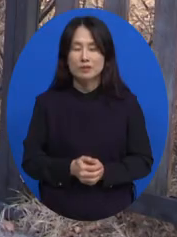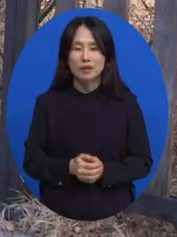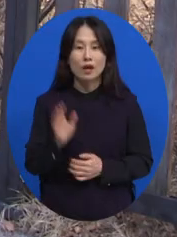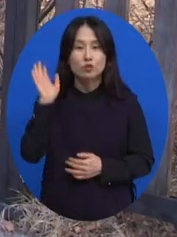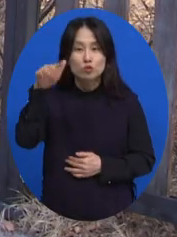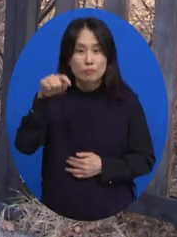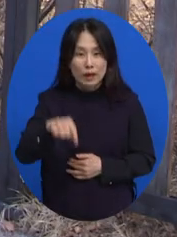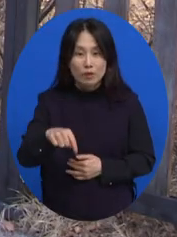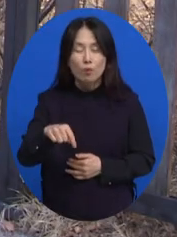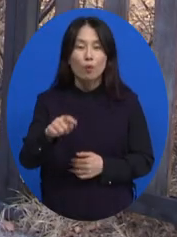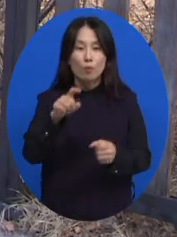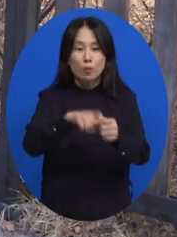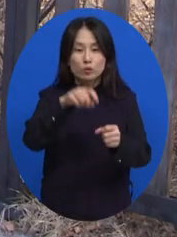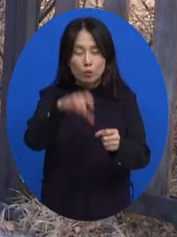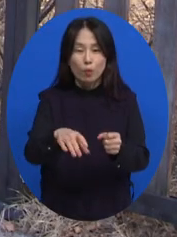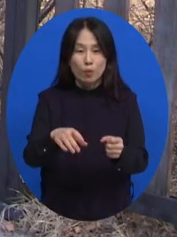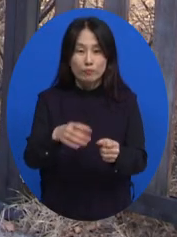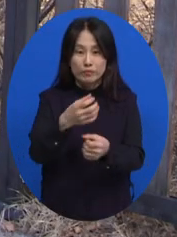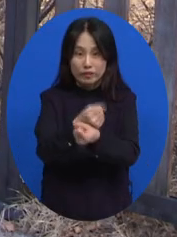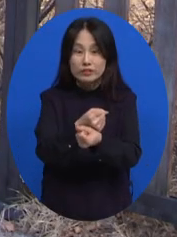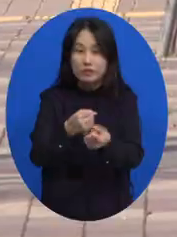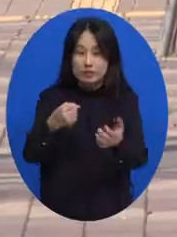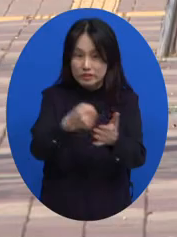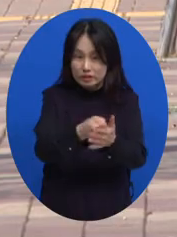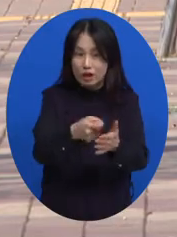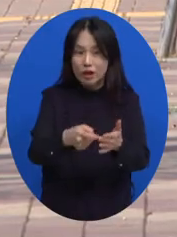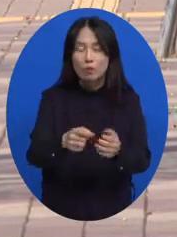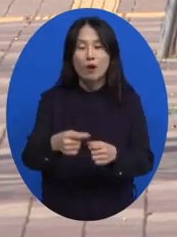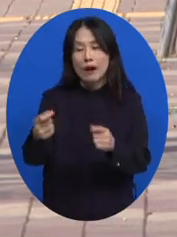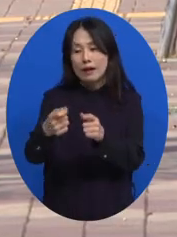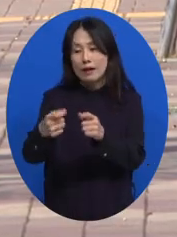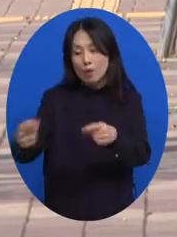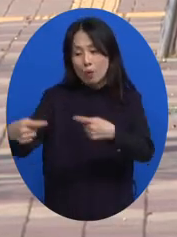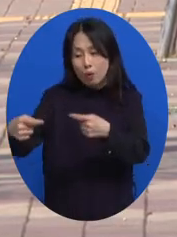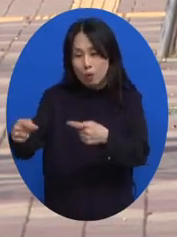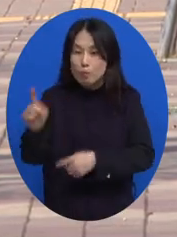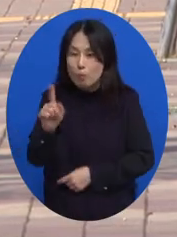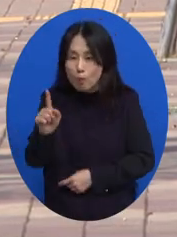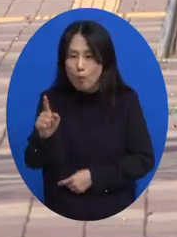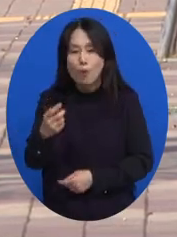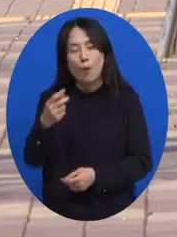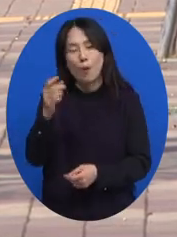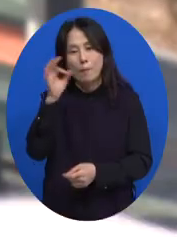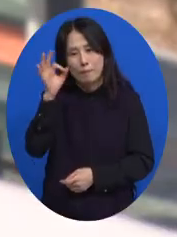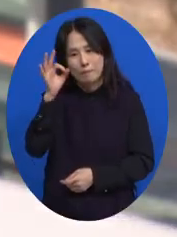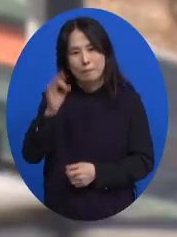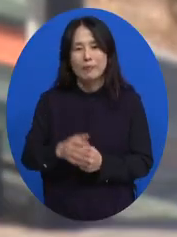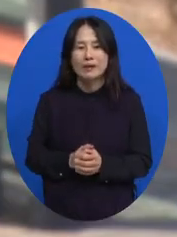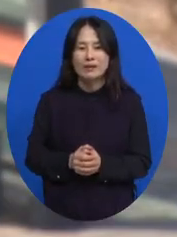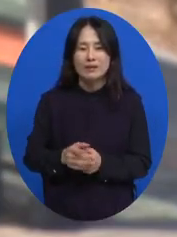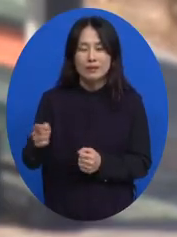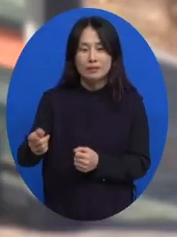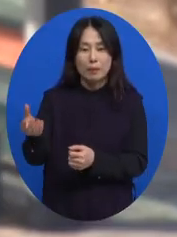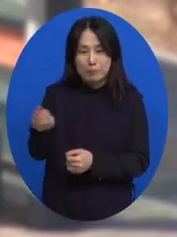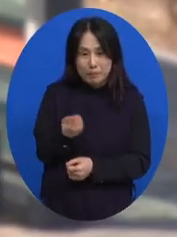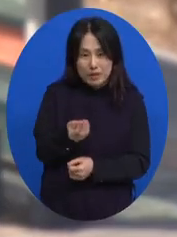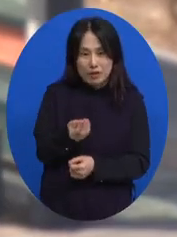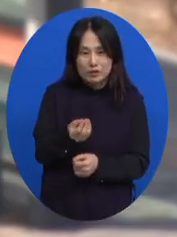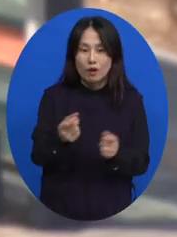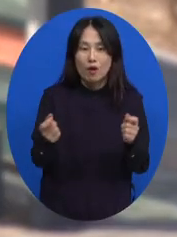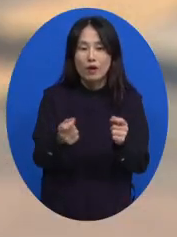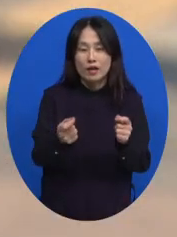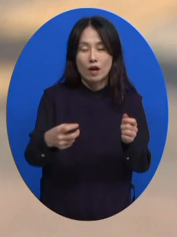설정하고 가까운 전동킥보드를 검색합니다. 검색 후 전동킥보드를 대여해 가까운 정류장으로